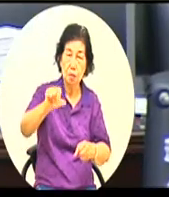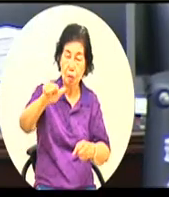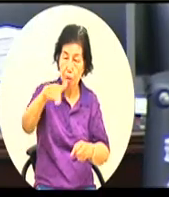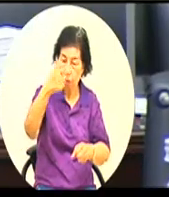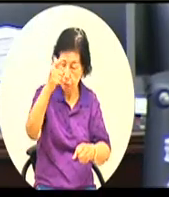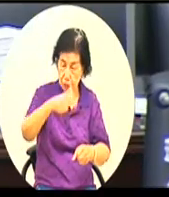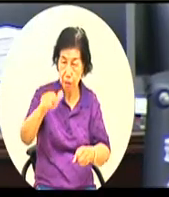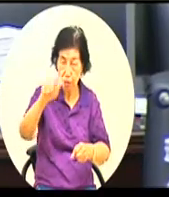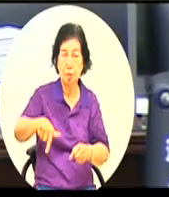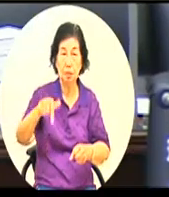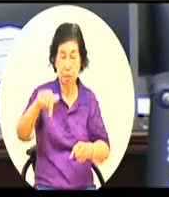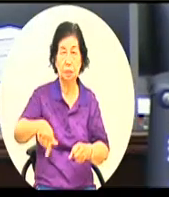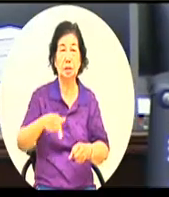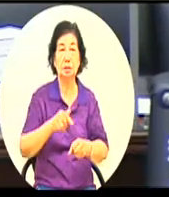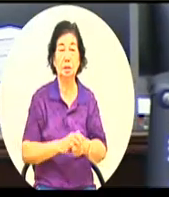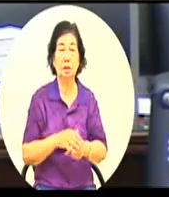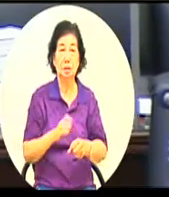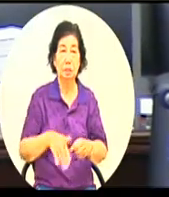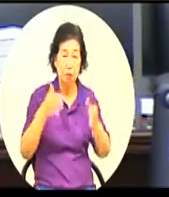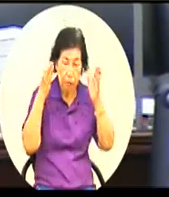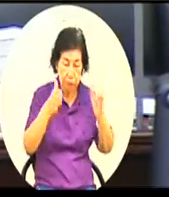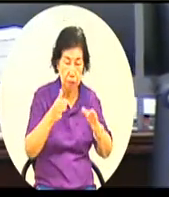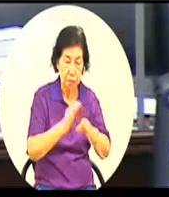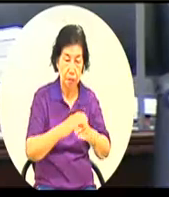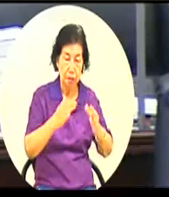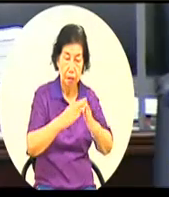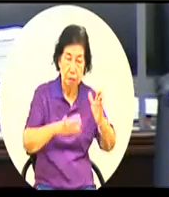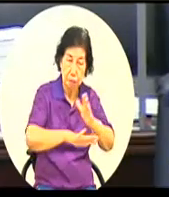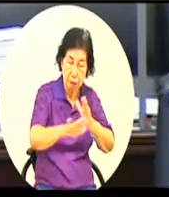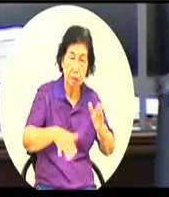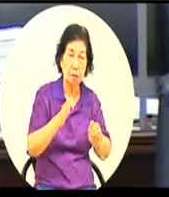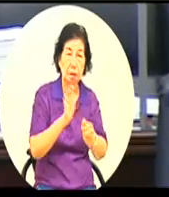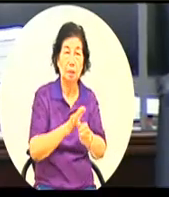6-7千块，安尼对我一个家庭不无小补。